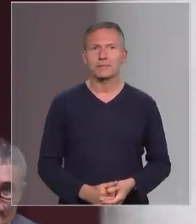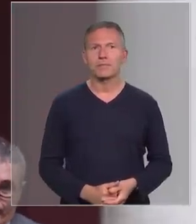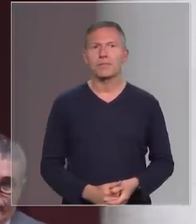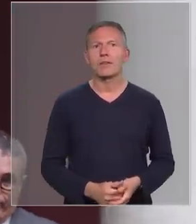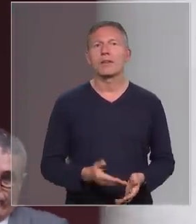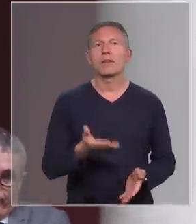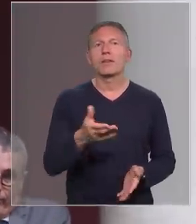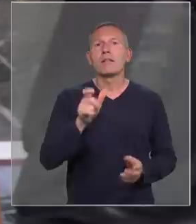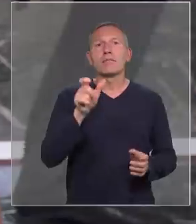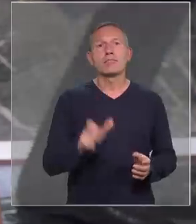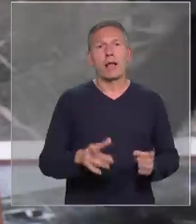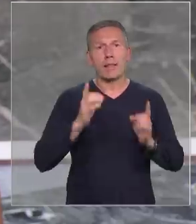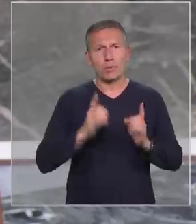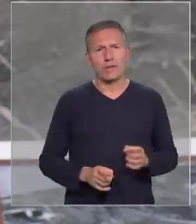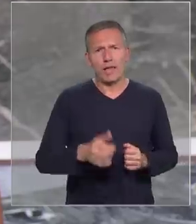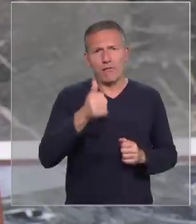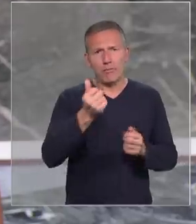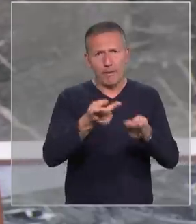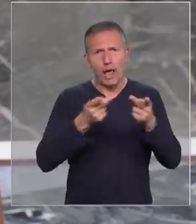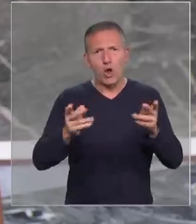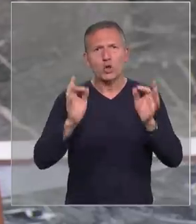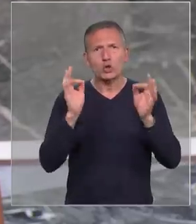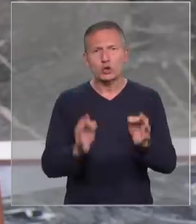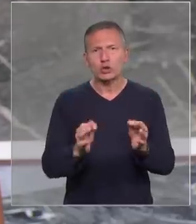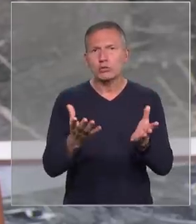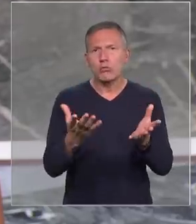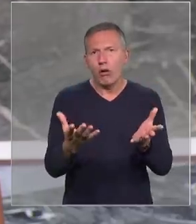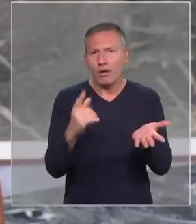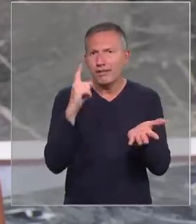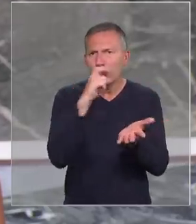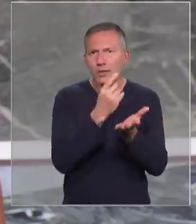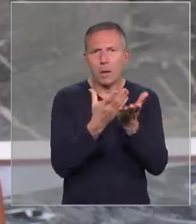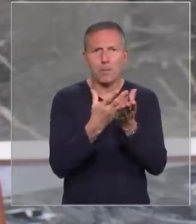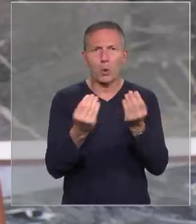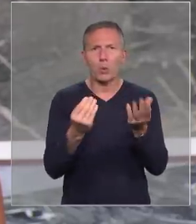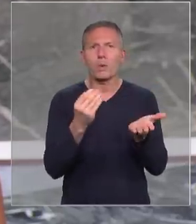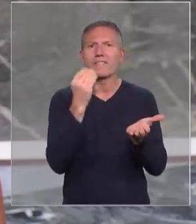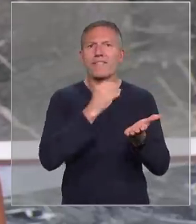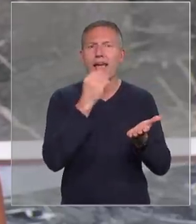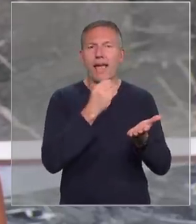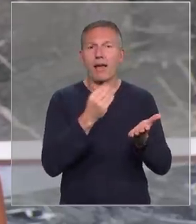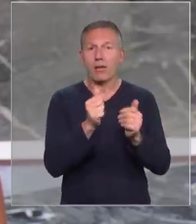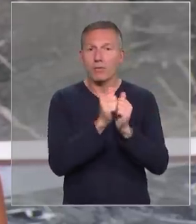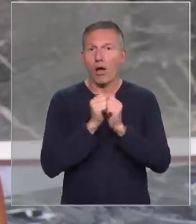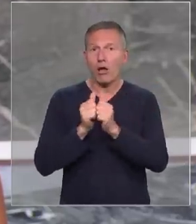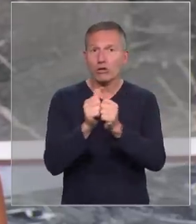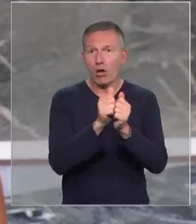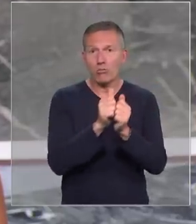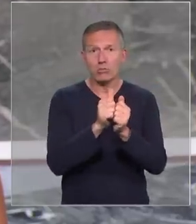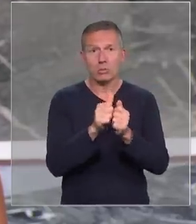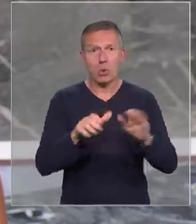Cher député Marion, vous l'avez mentionné, les difficultés ont été nombreuses cet hiver. Nous avons ensemble,